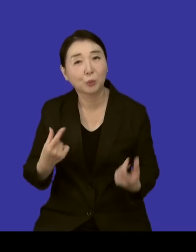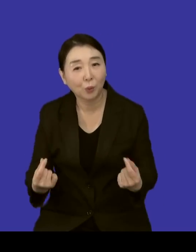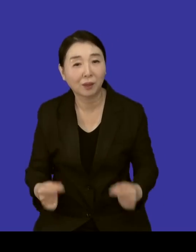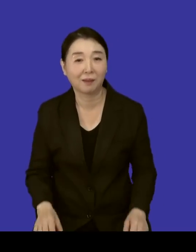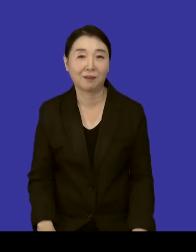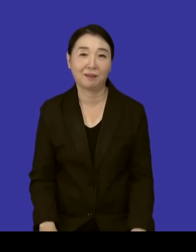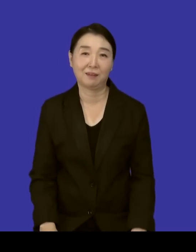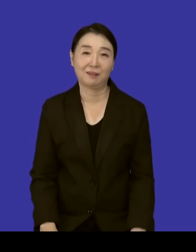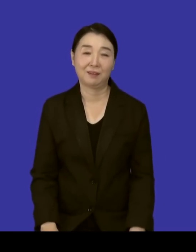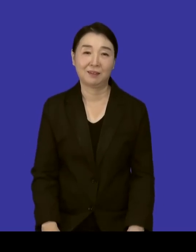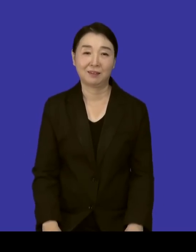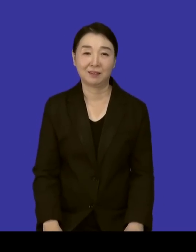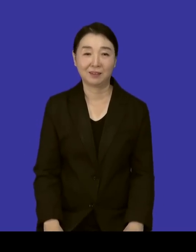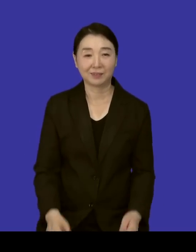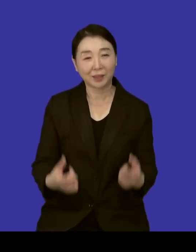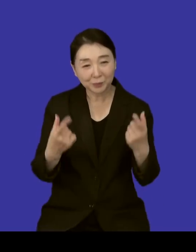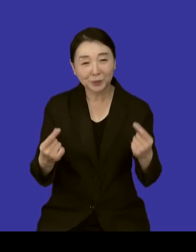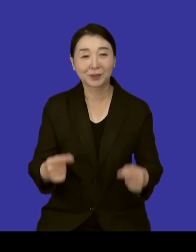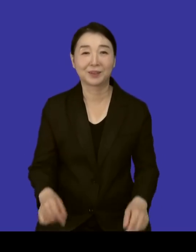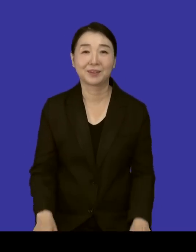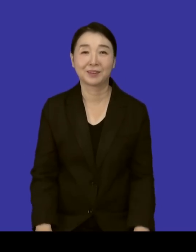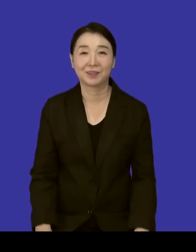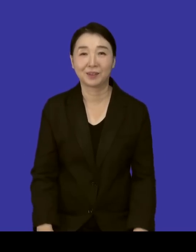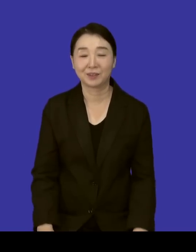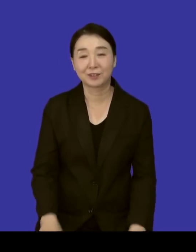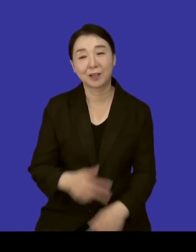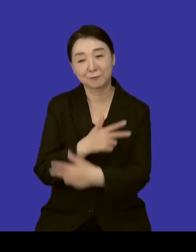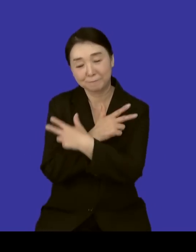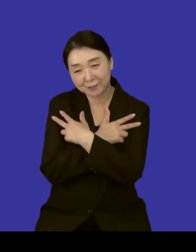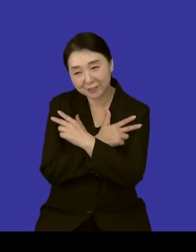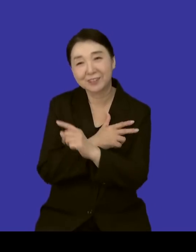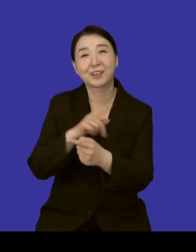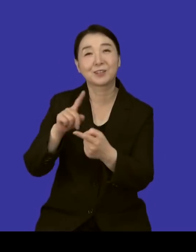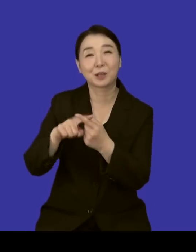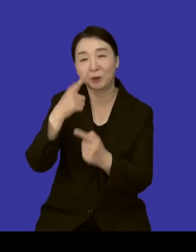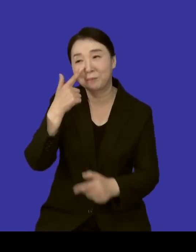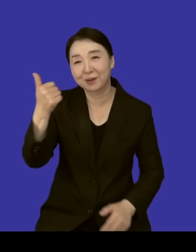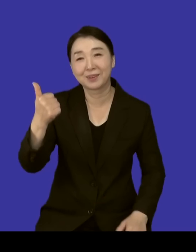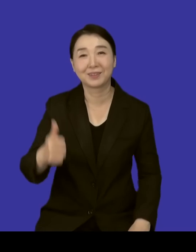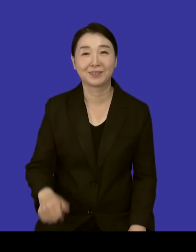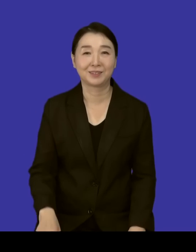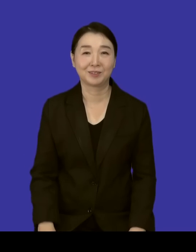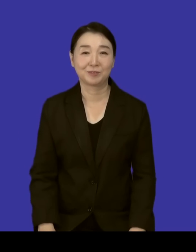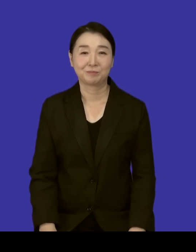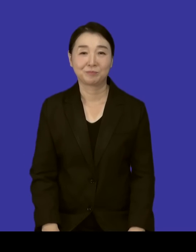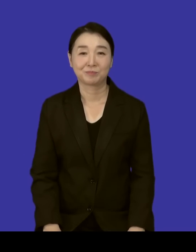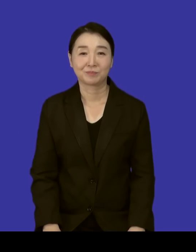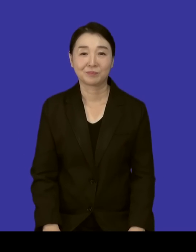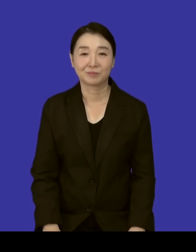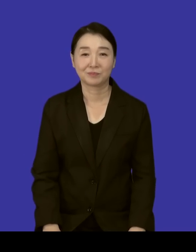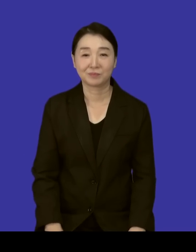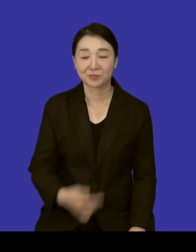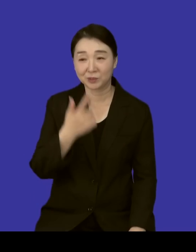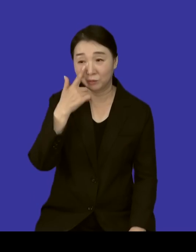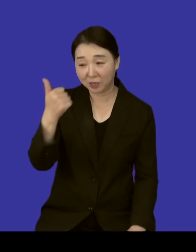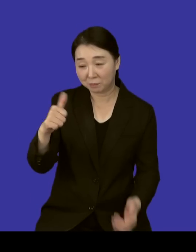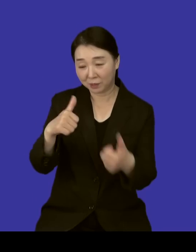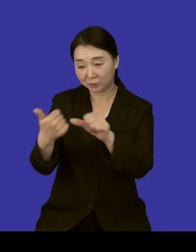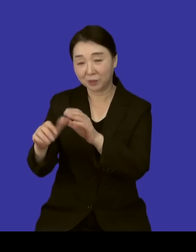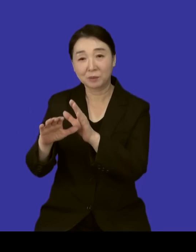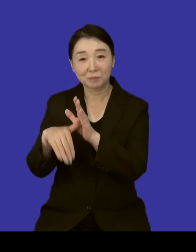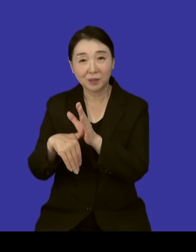예. 아니 그러니까 다 똑같아요. 그냥 젠틀맨이에요, 젠틀맨. 아, 젠틀맨. 예. 그러니까 뭐 우리 아버지 돌아가셨을